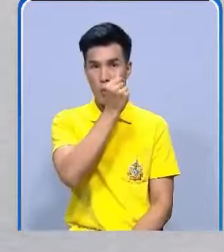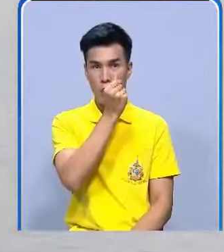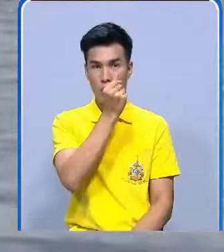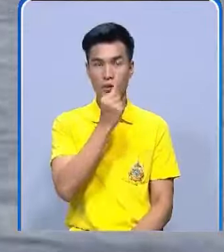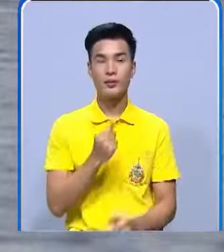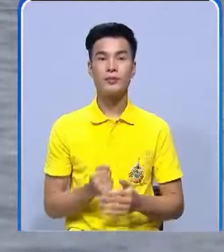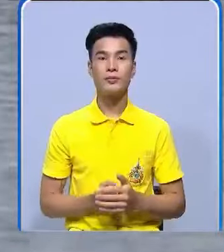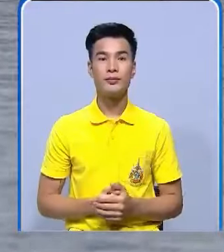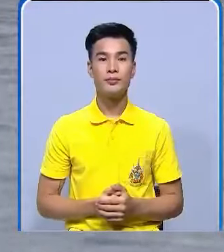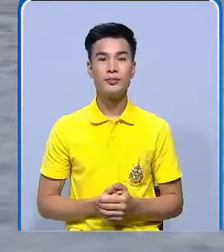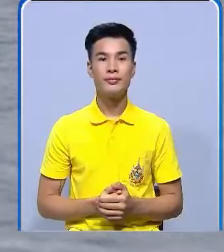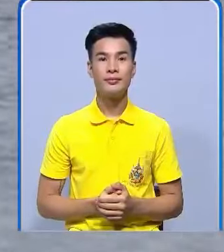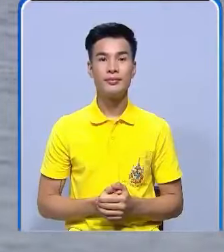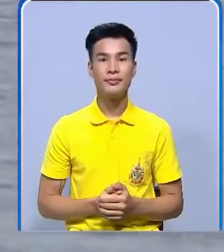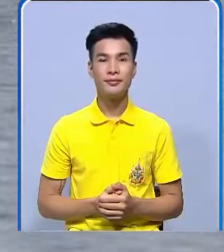ดาหรือว่าน